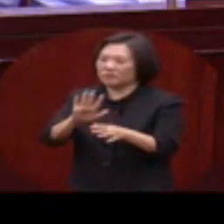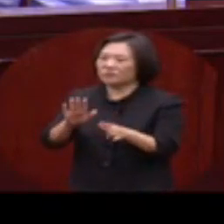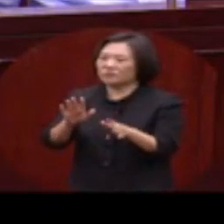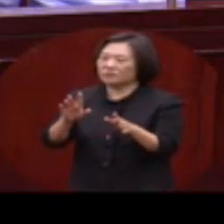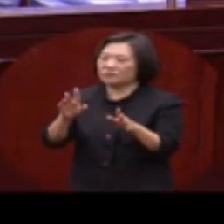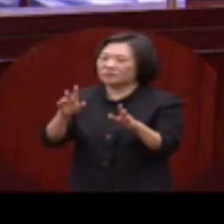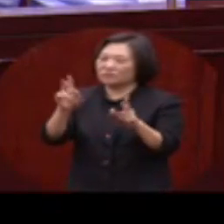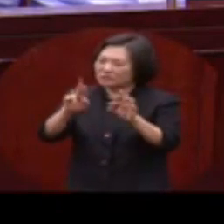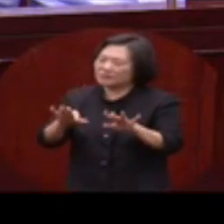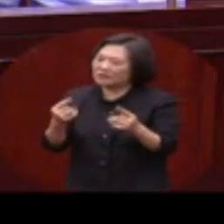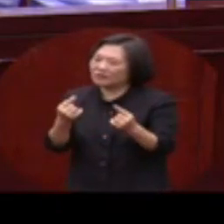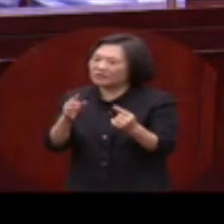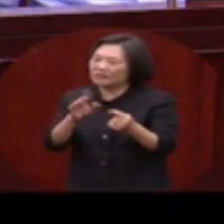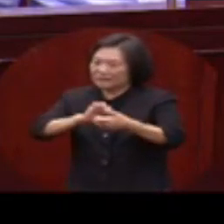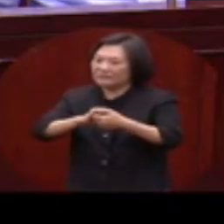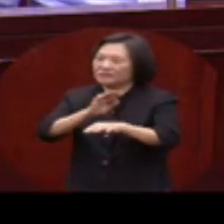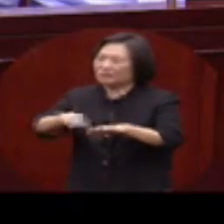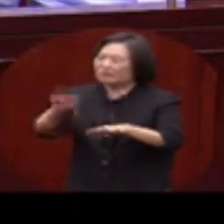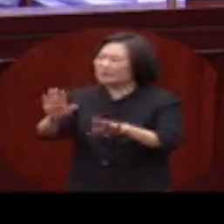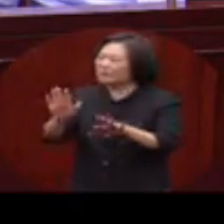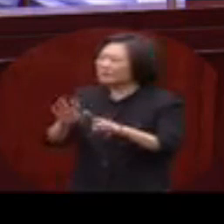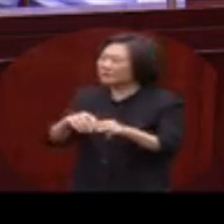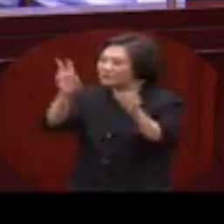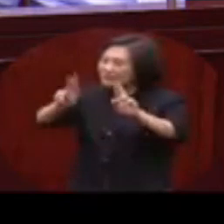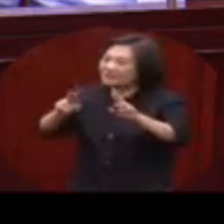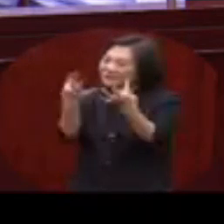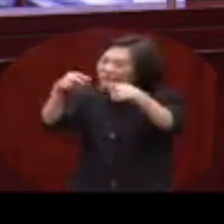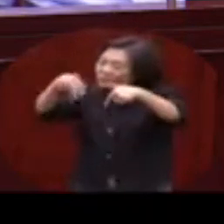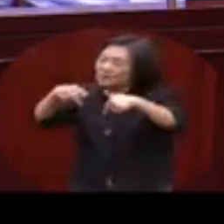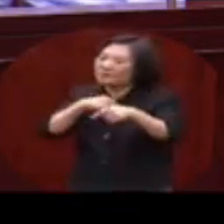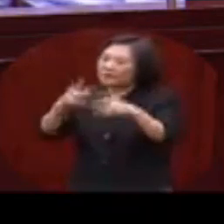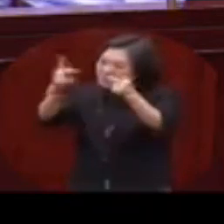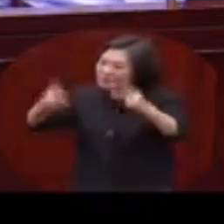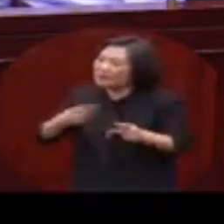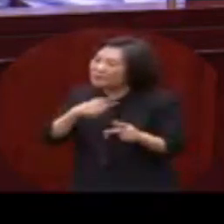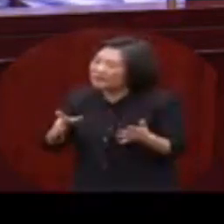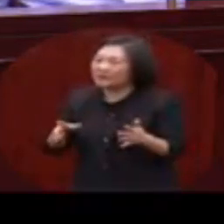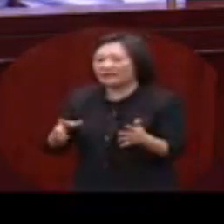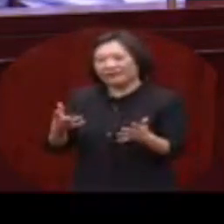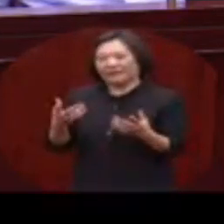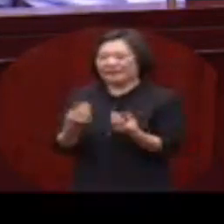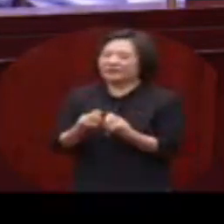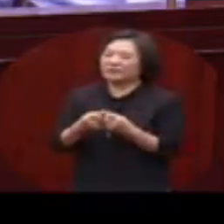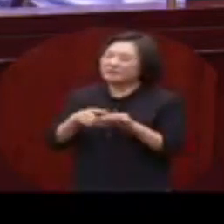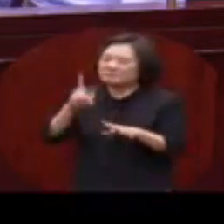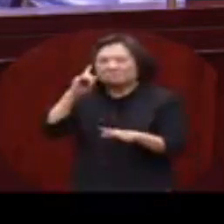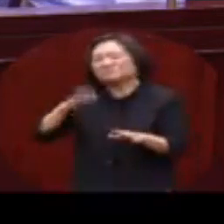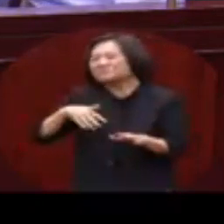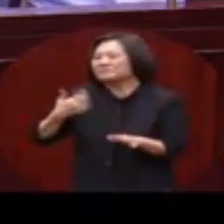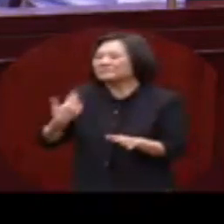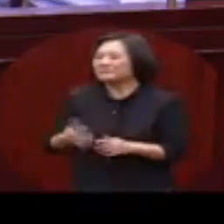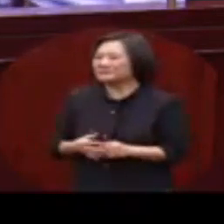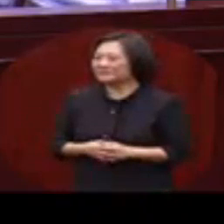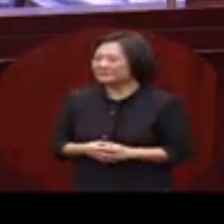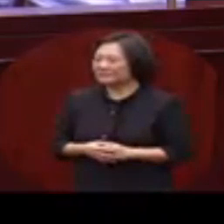国小3年级以上全部有 mobile device， 当然是不是要 iPad 我就可以讨论，因为硬体的进步我们很难预测。不过我们希